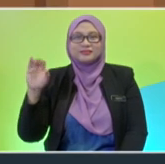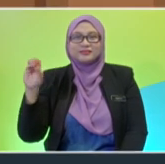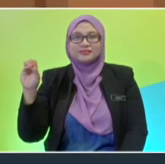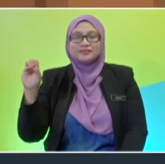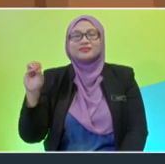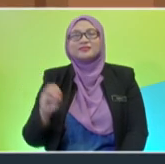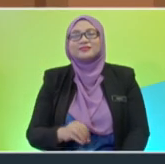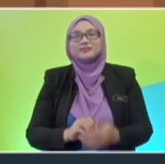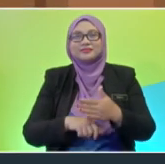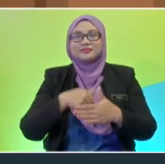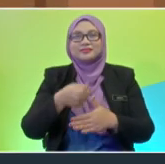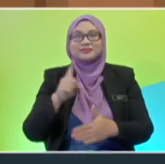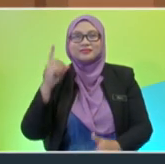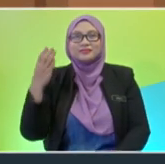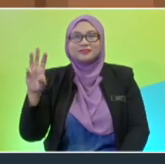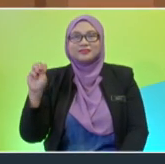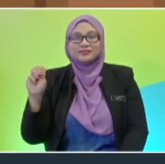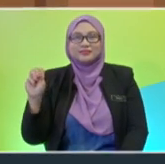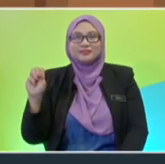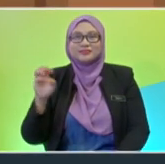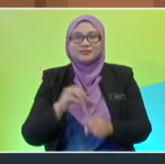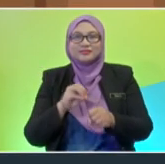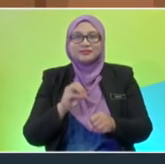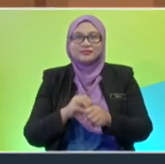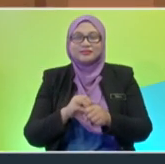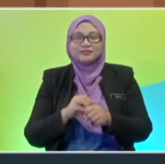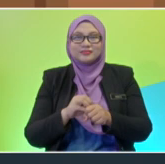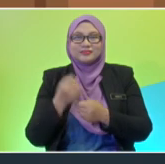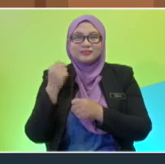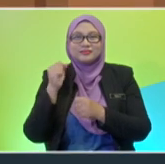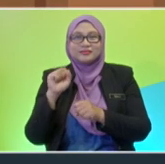ialah acara 100 Mito dalam sukamebody